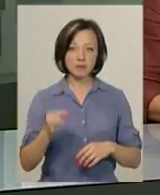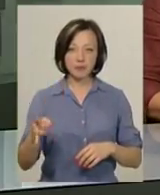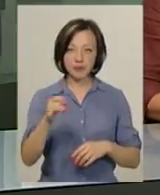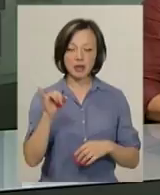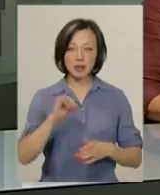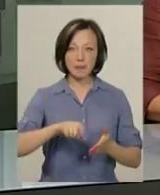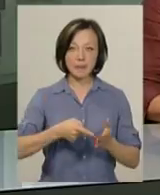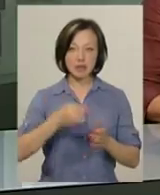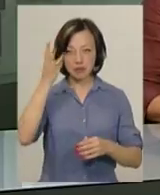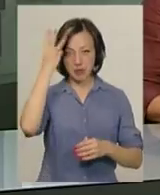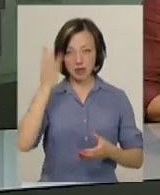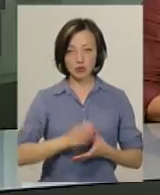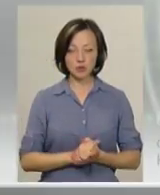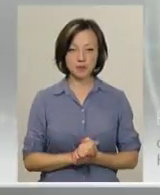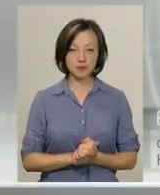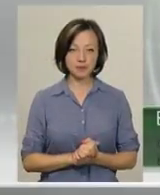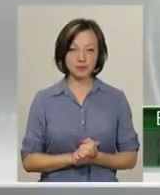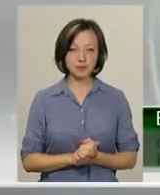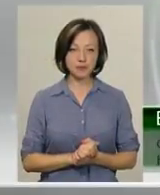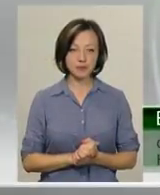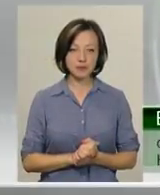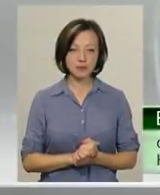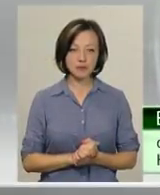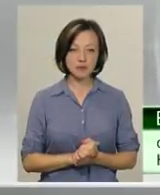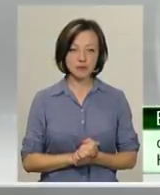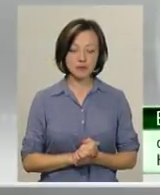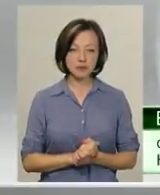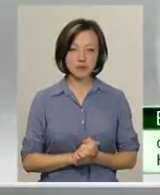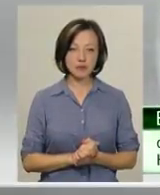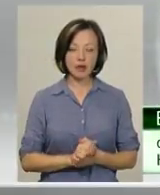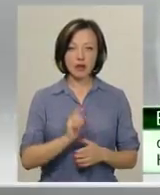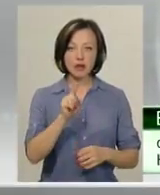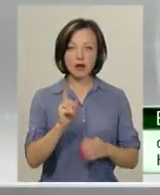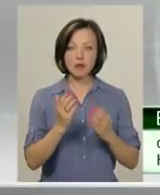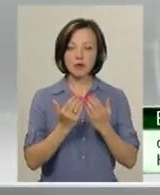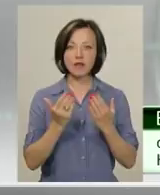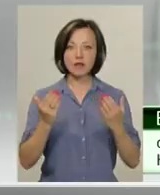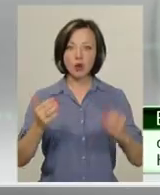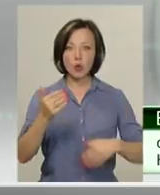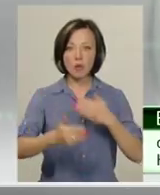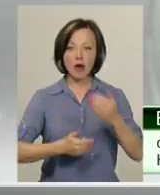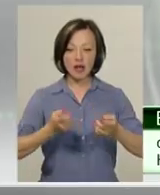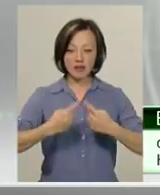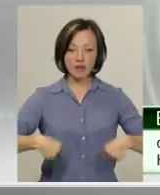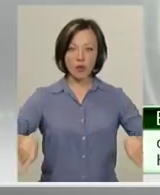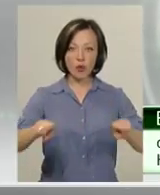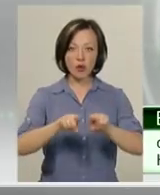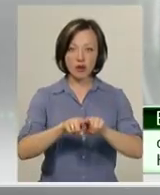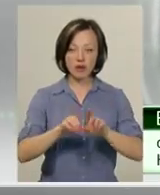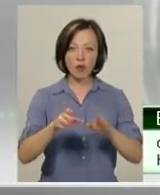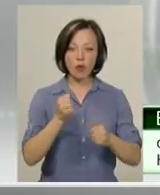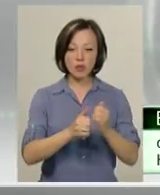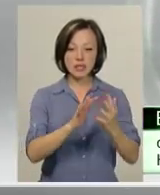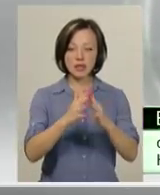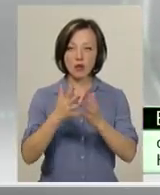та міста Хмельницького. Там будуть виставлені купальські двори, це Старостинський округ, буде кожне